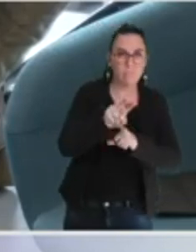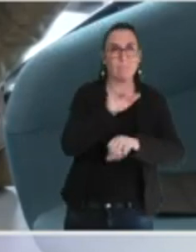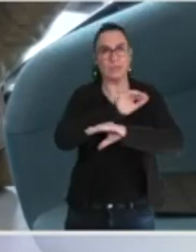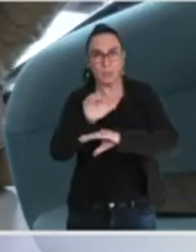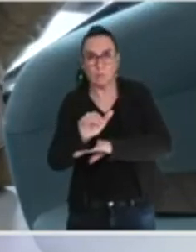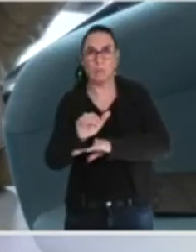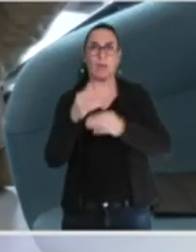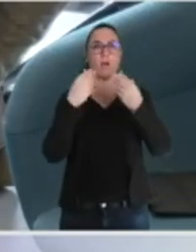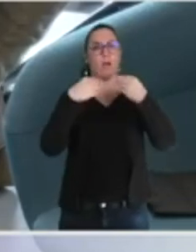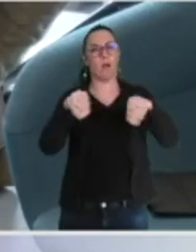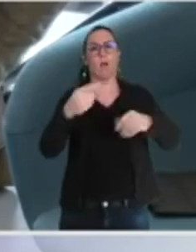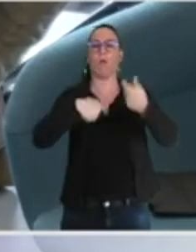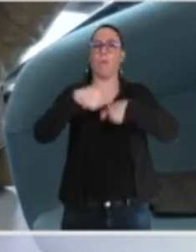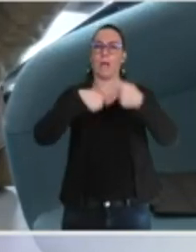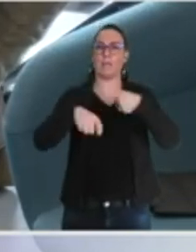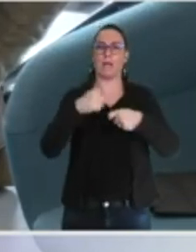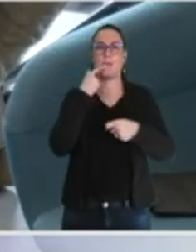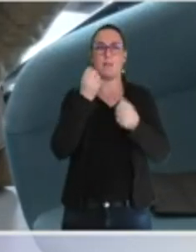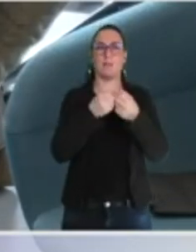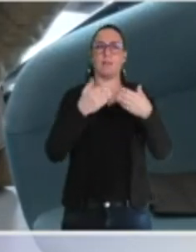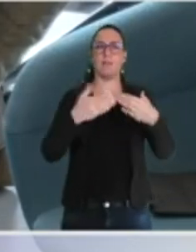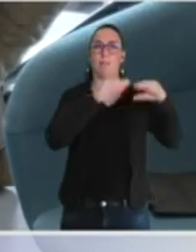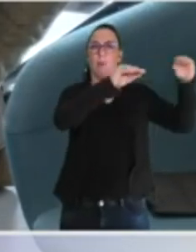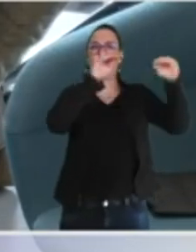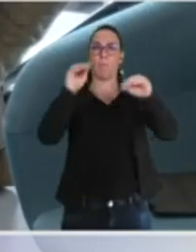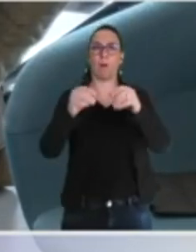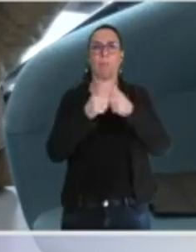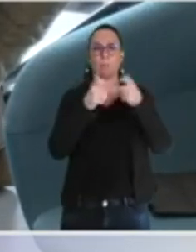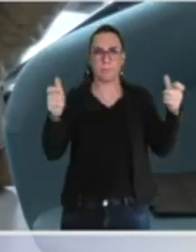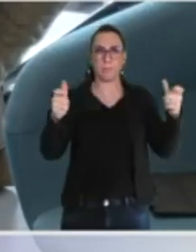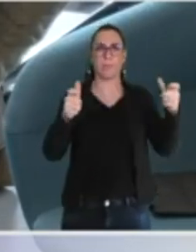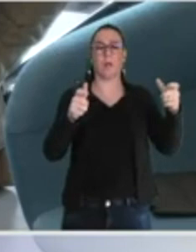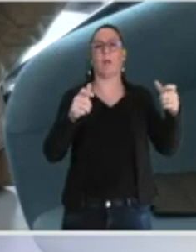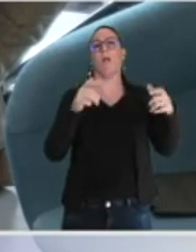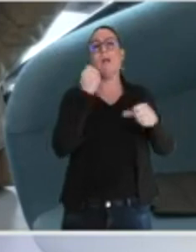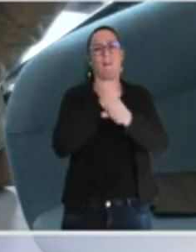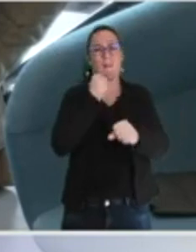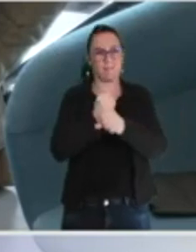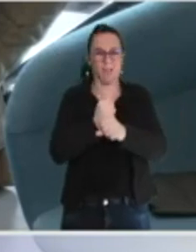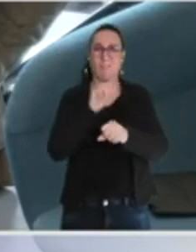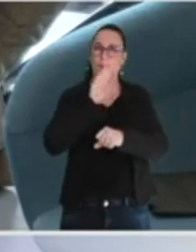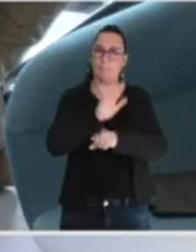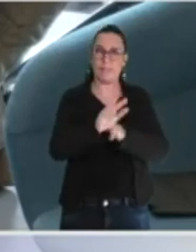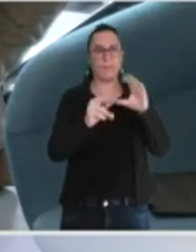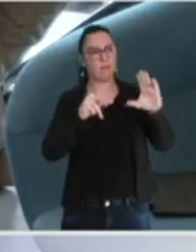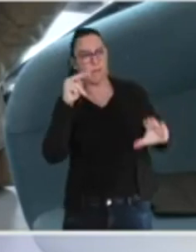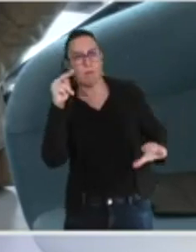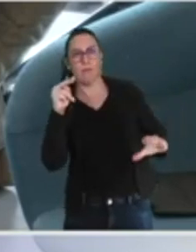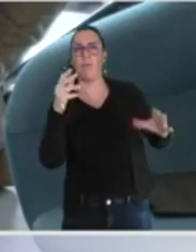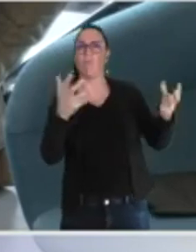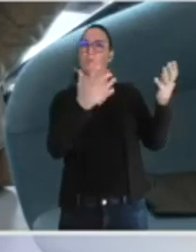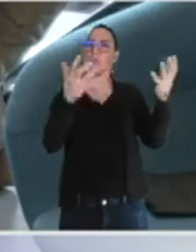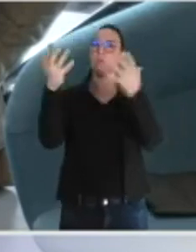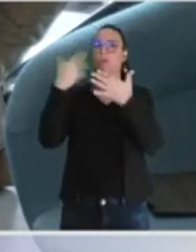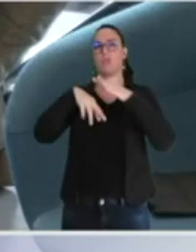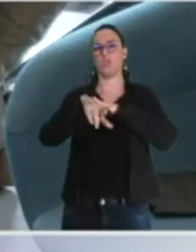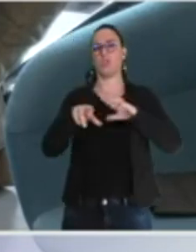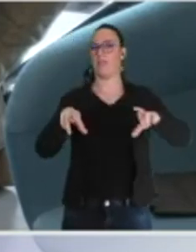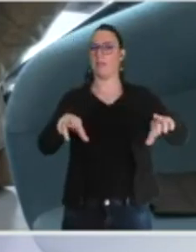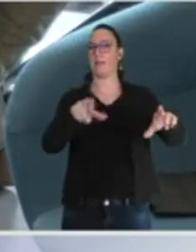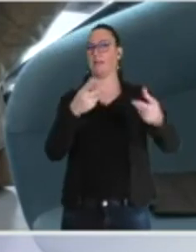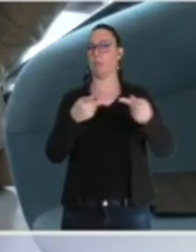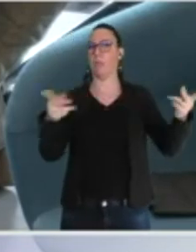commerciale avec un développement de moyens surface commerciale, des îlots de commerce, un travail sur la visibilité des commerces dans l'espace public.